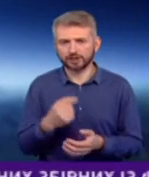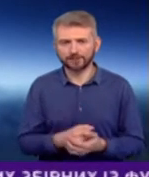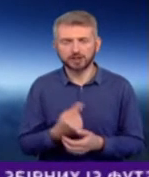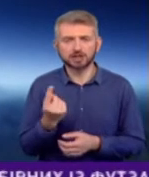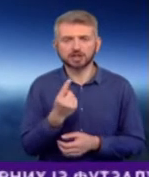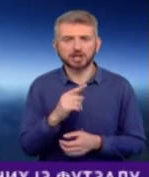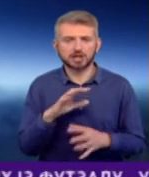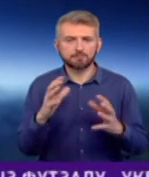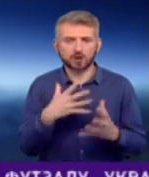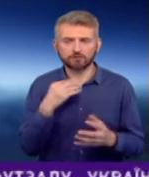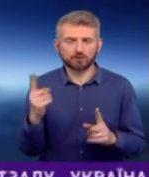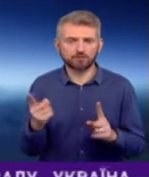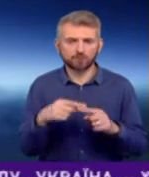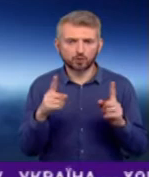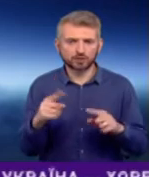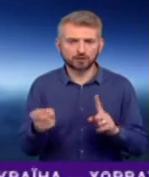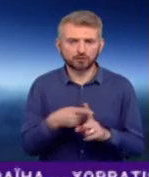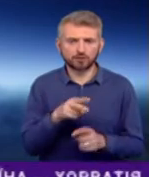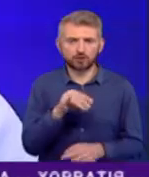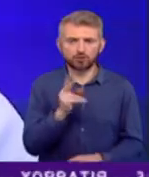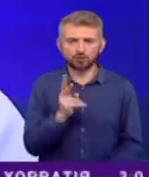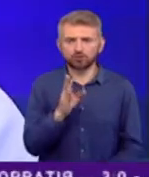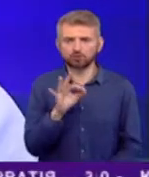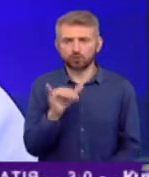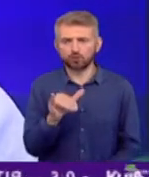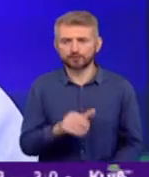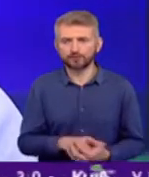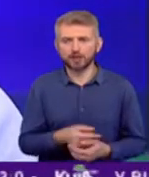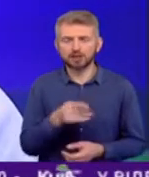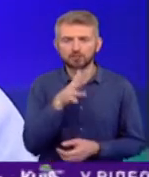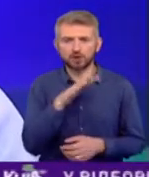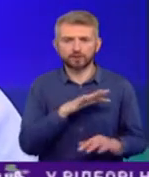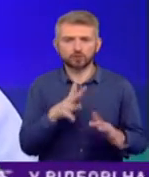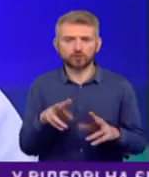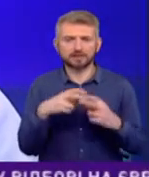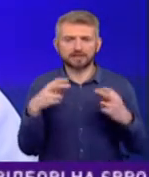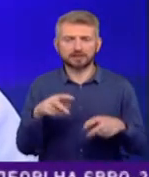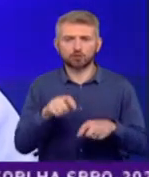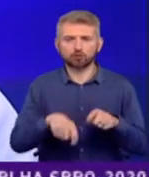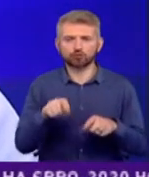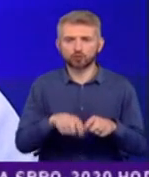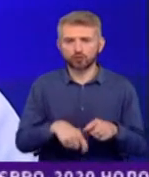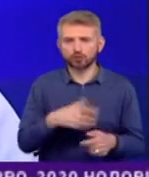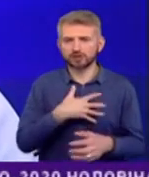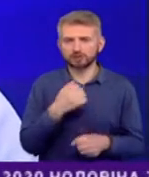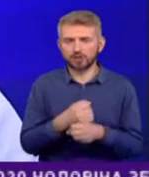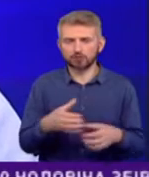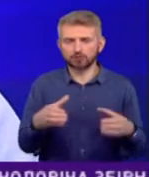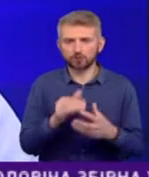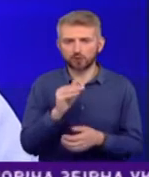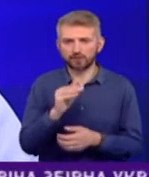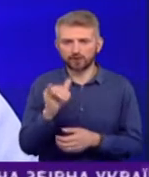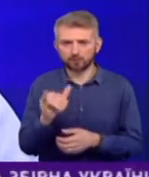Єдиний м'яч у свої ворота забив Люк Шоу. Тим часом відбулося засідання контрольно-дисциплінарного комітету